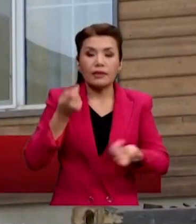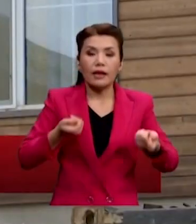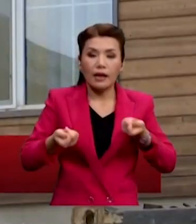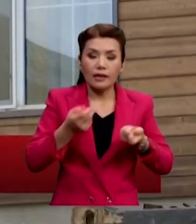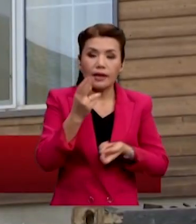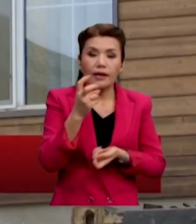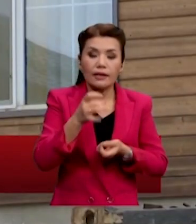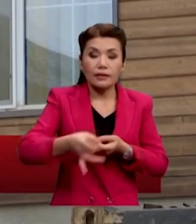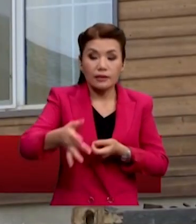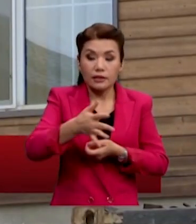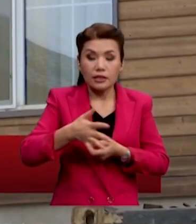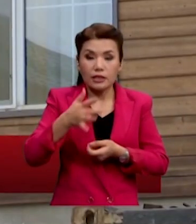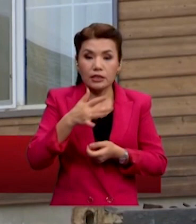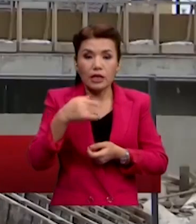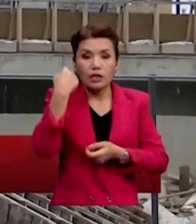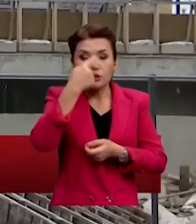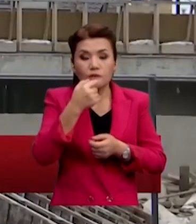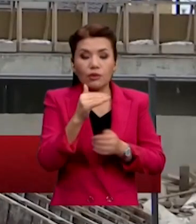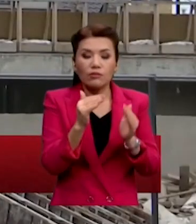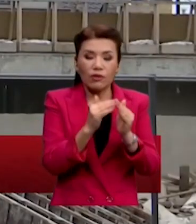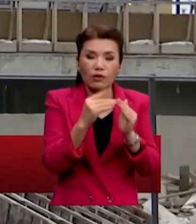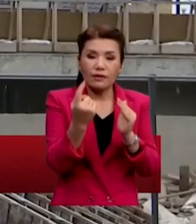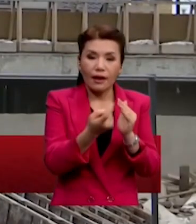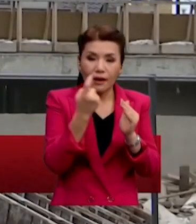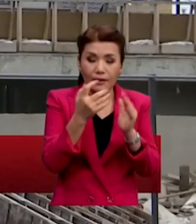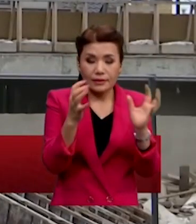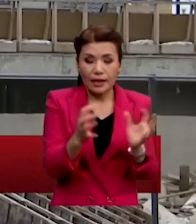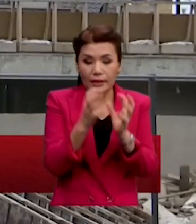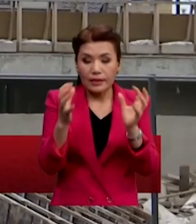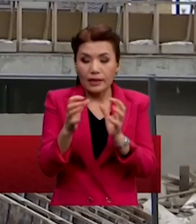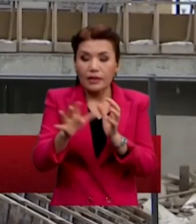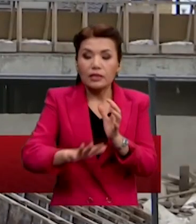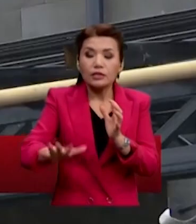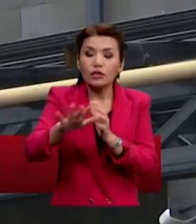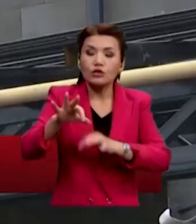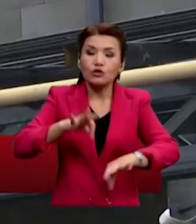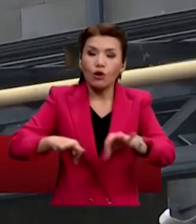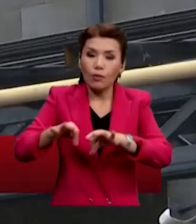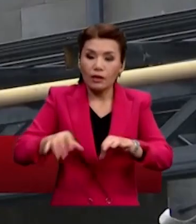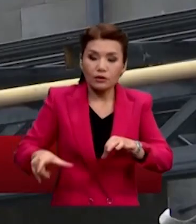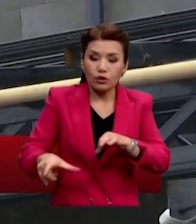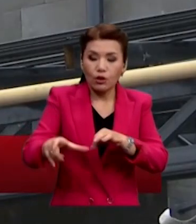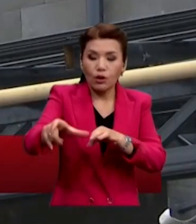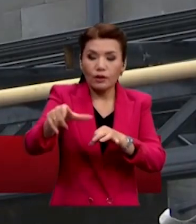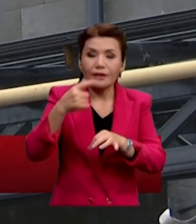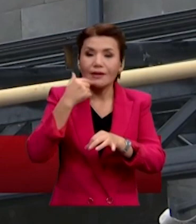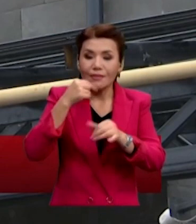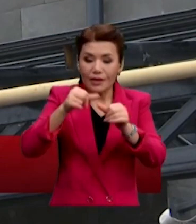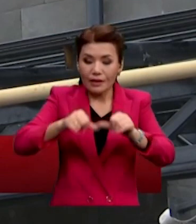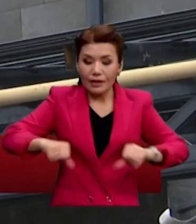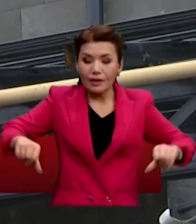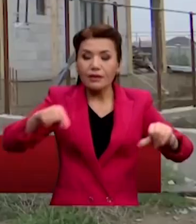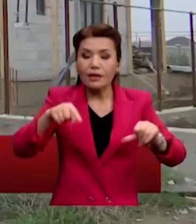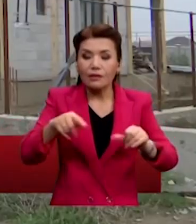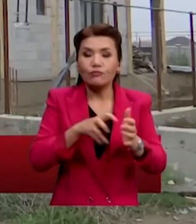Қайрат ықшамаудандағы жекелердің басым көпшілігі сақталып қалады. Тек сол аумақта жобаланған жолдың қызыл сызығына түсетін кейбір